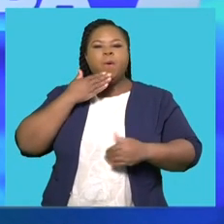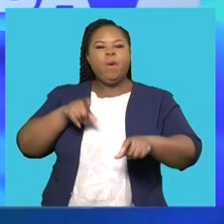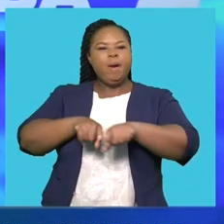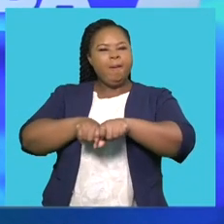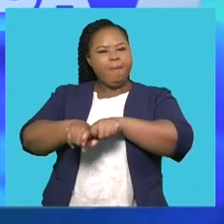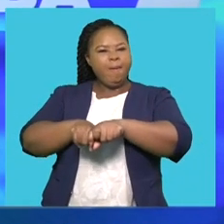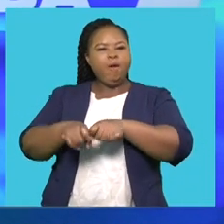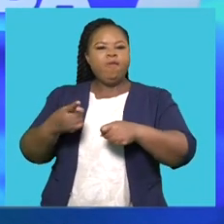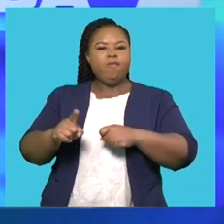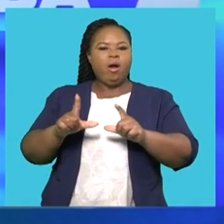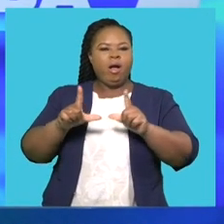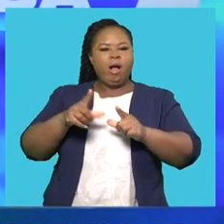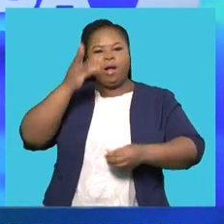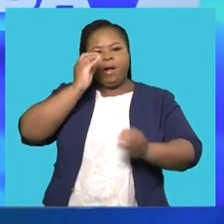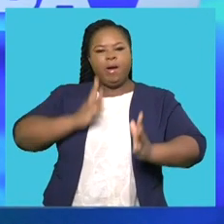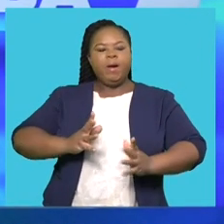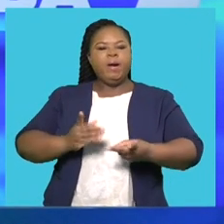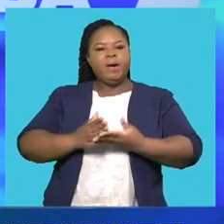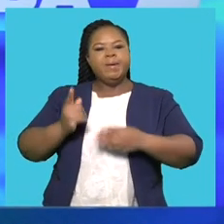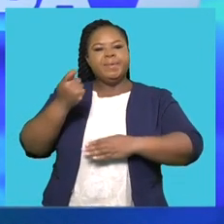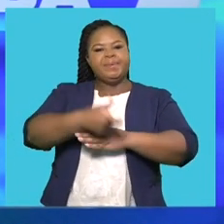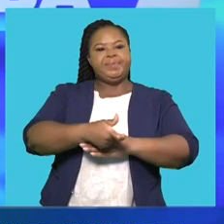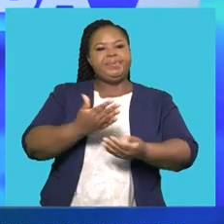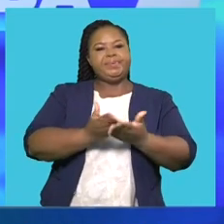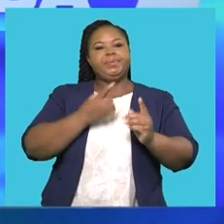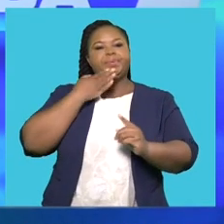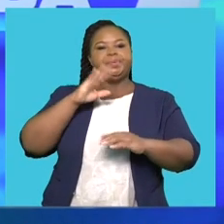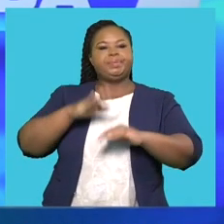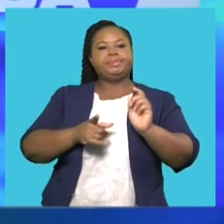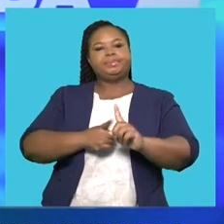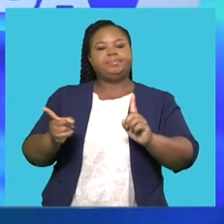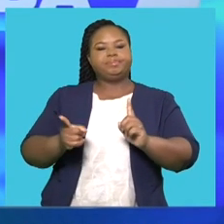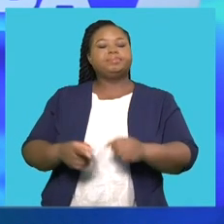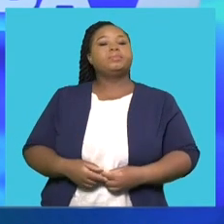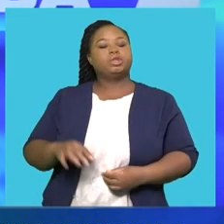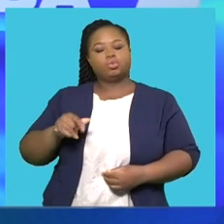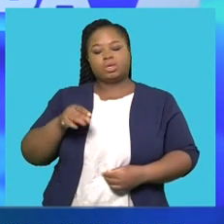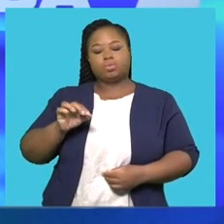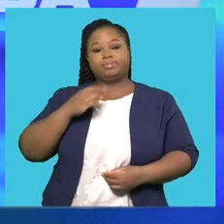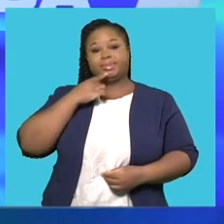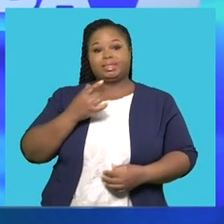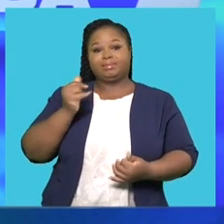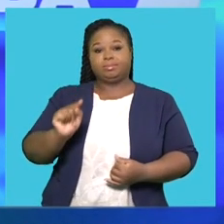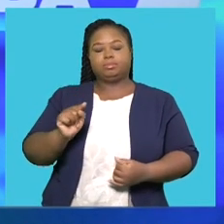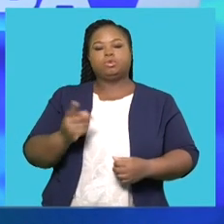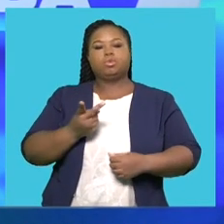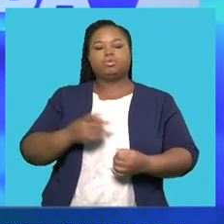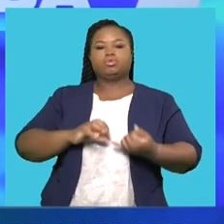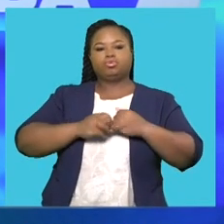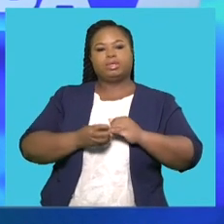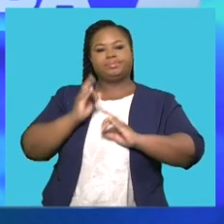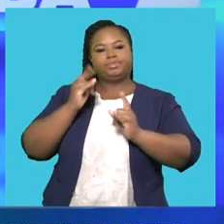izincwadi zokushayela kanye nokukhokha inhlawulo yokwephula umthetho womgwaqo. UTshwaku uthi ke lokhu kuyingxenye yemizamo